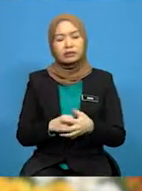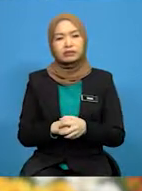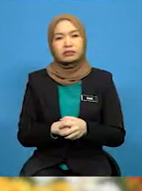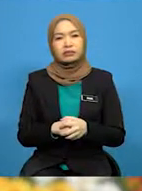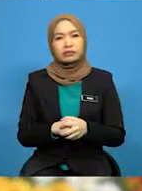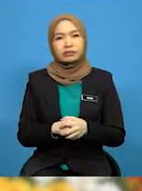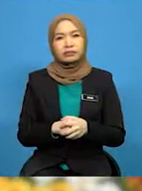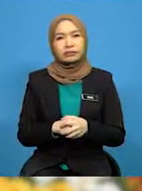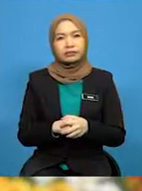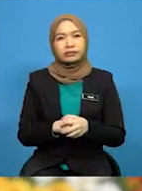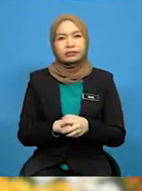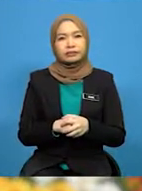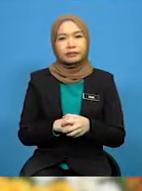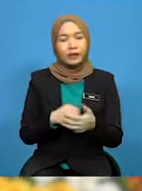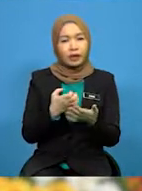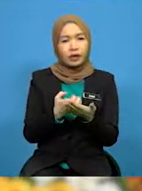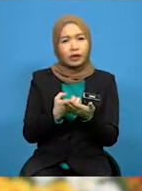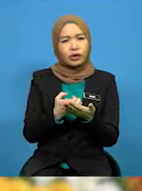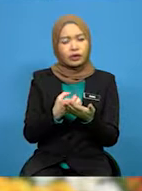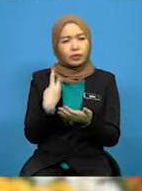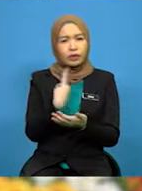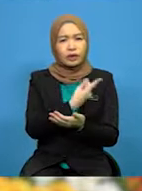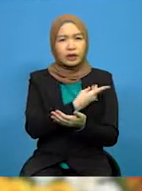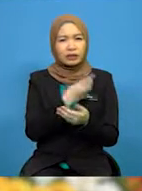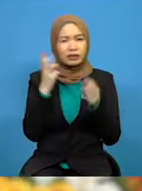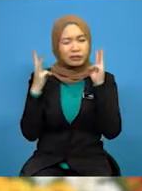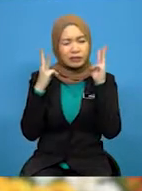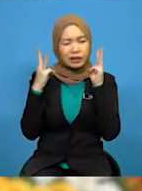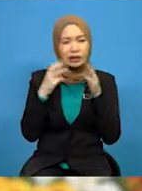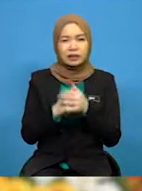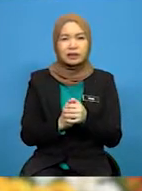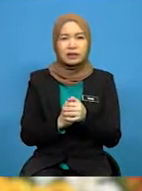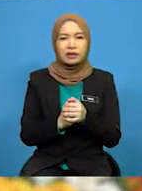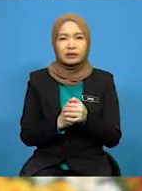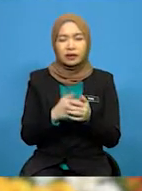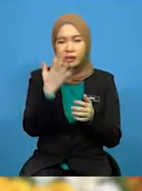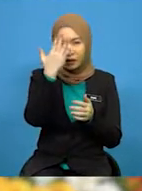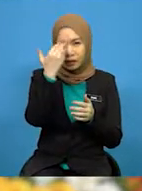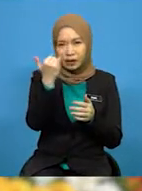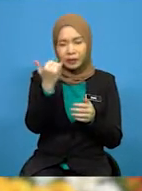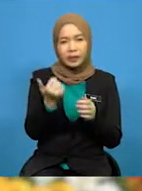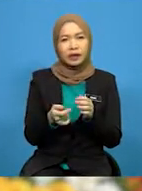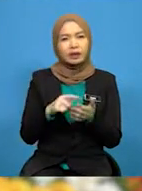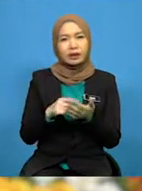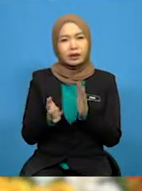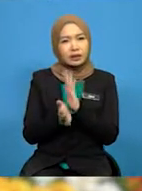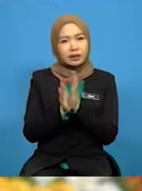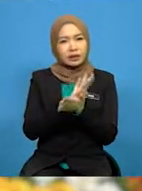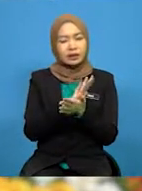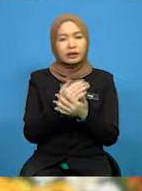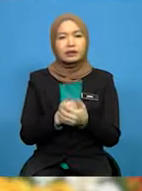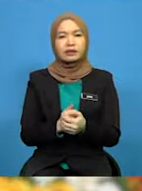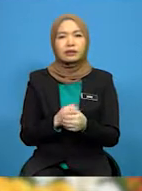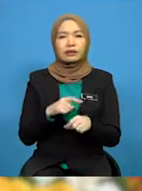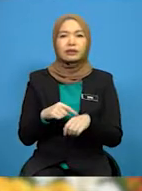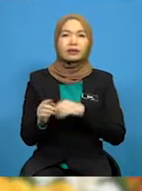dari segi ekonomi. Boleh Cikgu Ishak terangkan kenapa isu pengangguran ini perlu ditangani oleh sesebuah